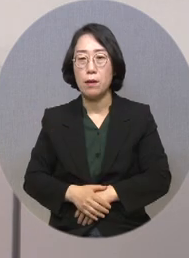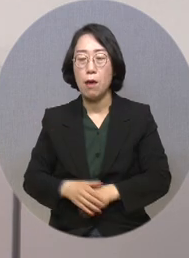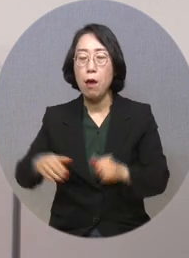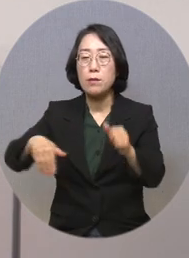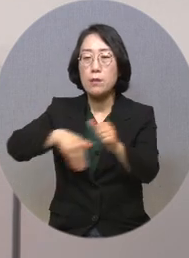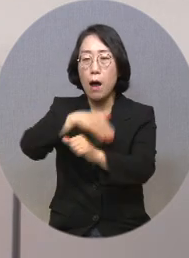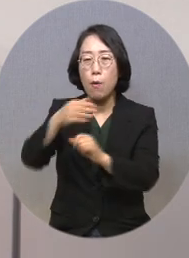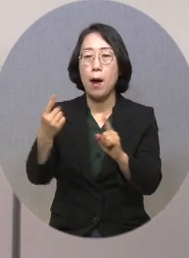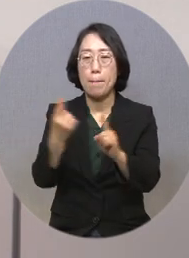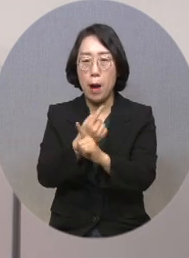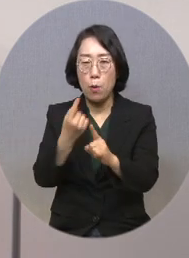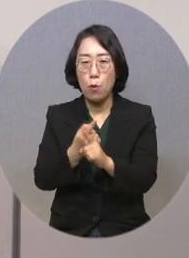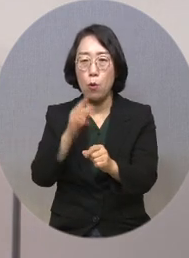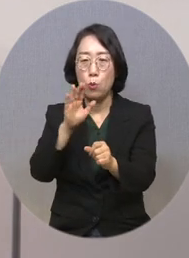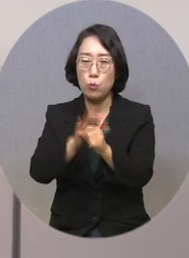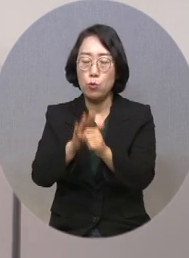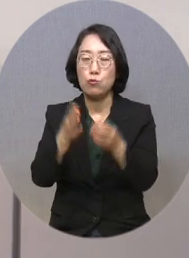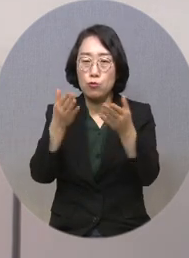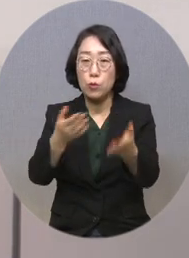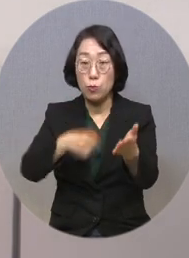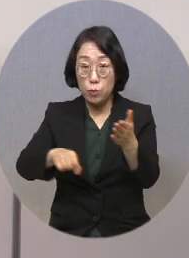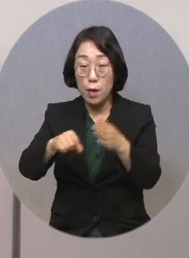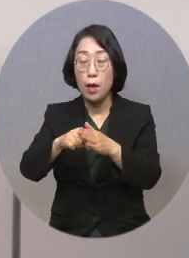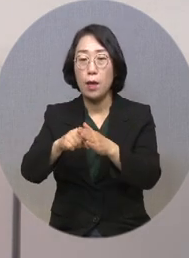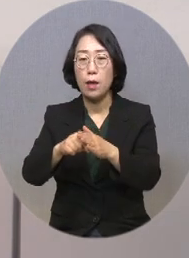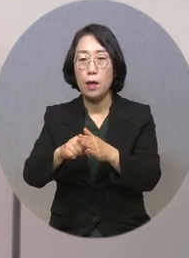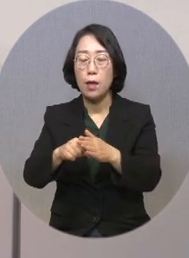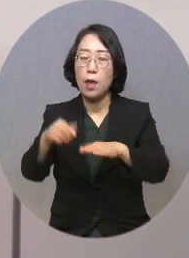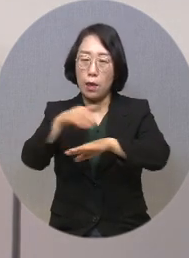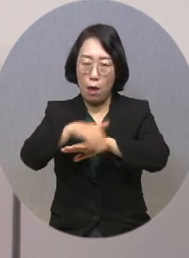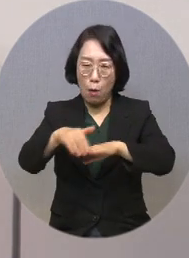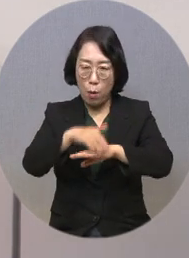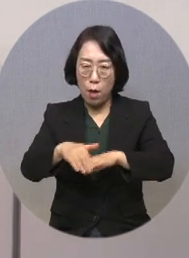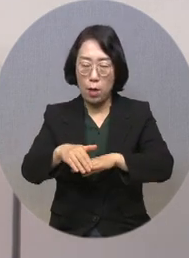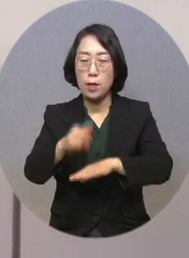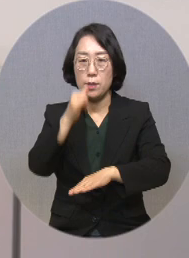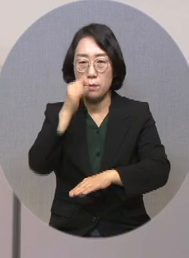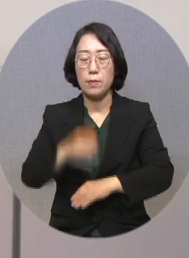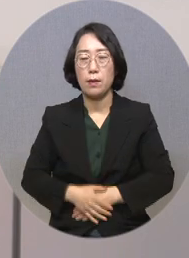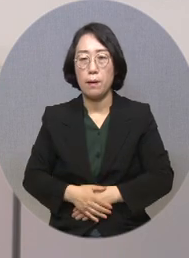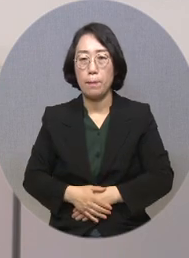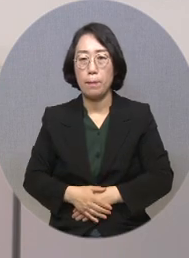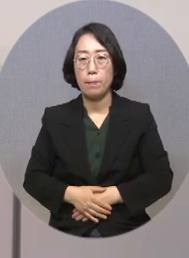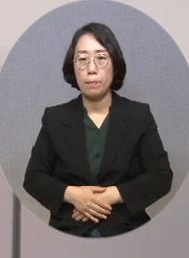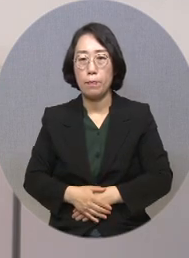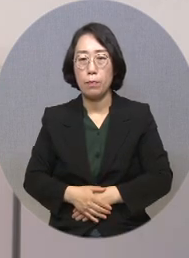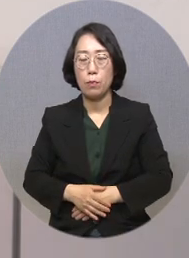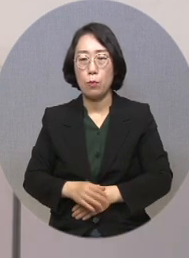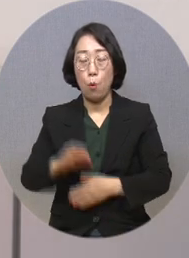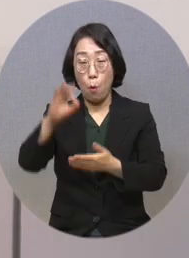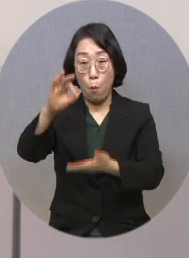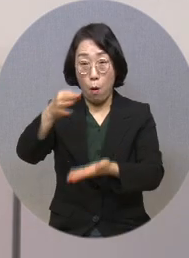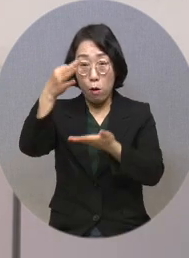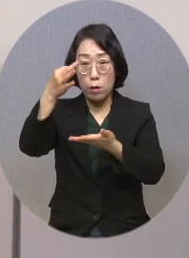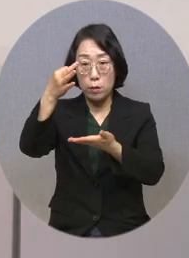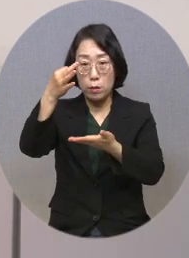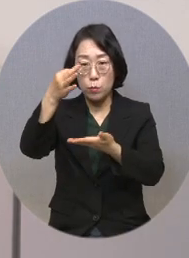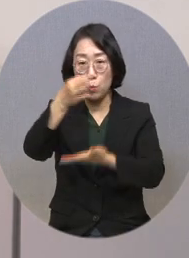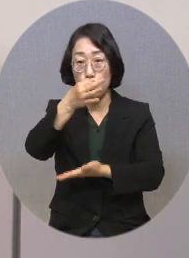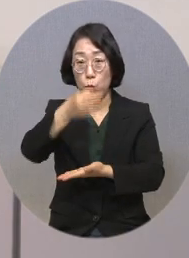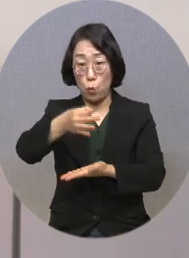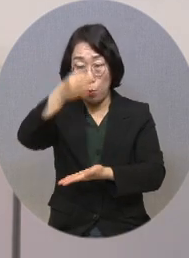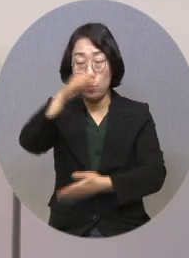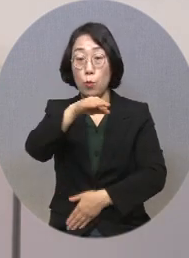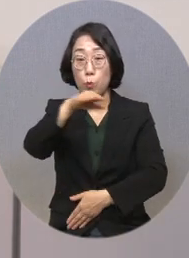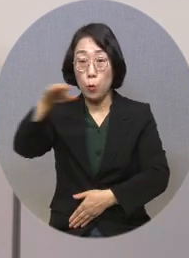공공성 강화 방안을 계획하고 있습니다. 특히 표준임금을 법제화하고 인력 배치